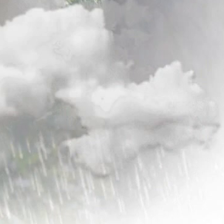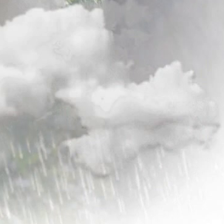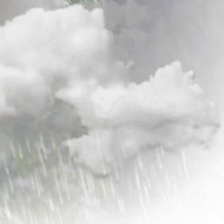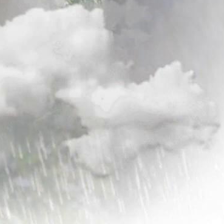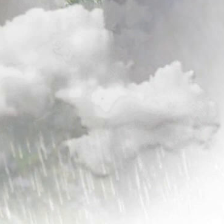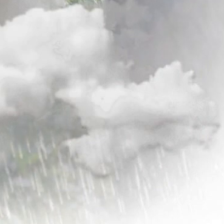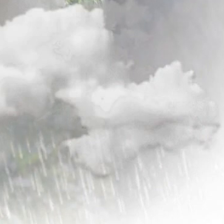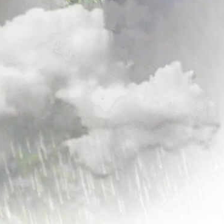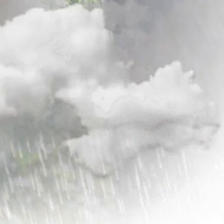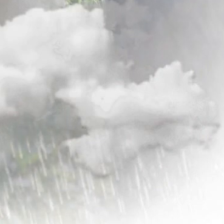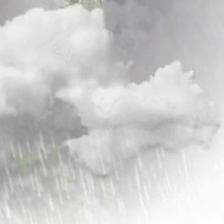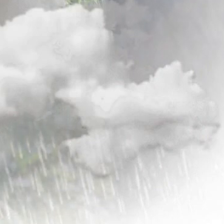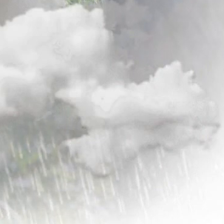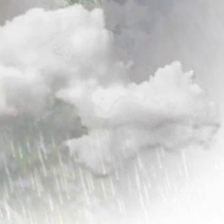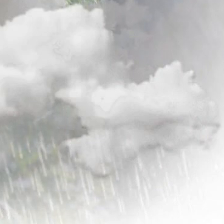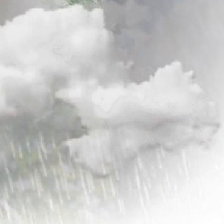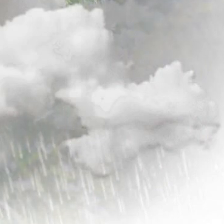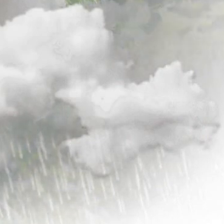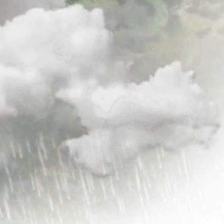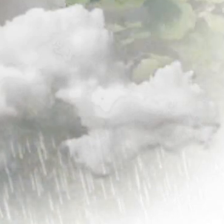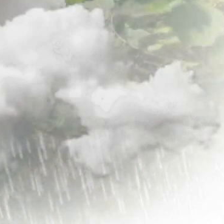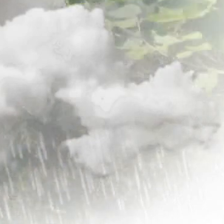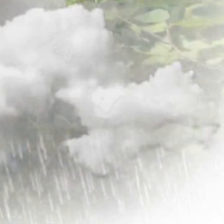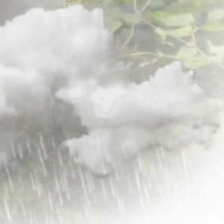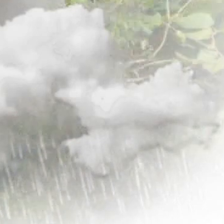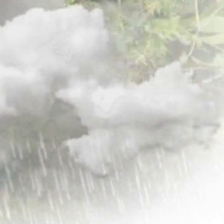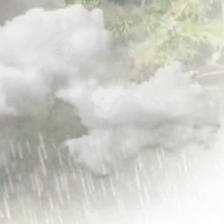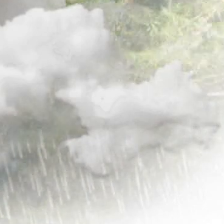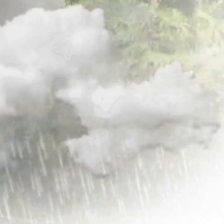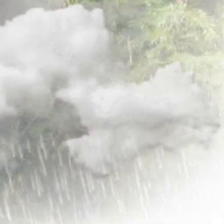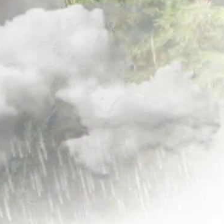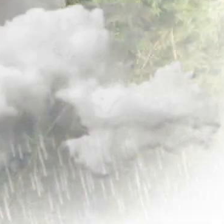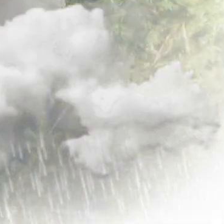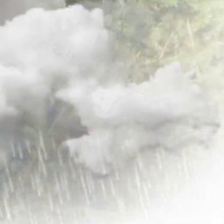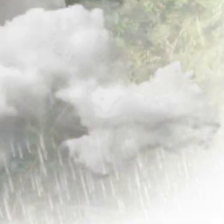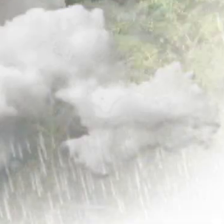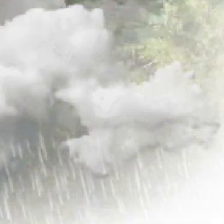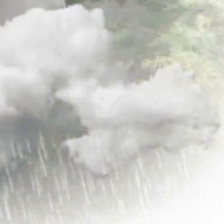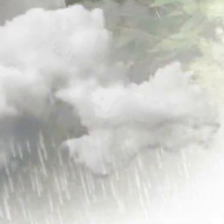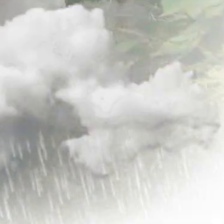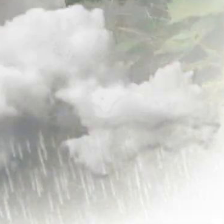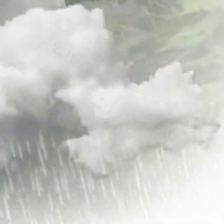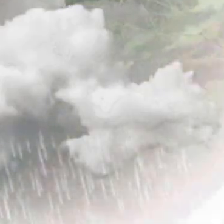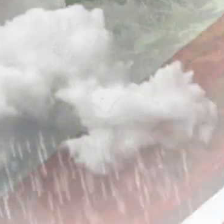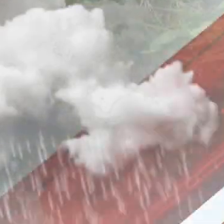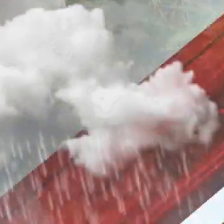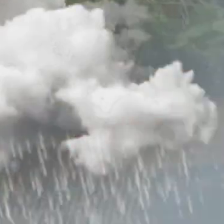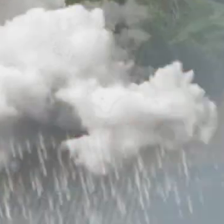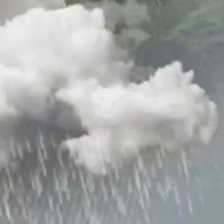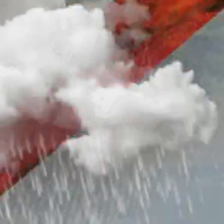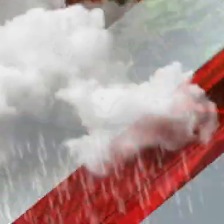воблачнасць, невялікі дождж, вецер паўднёва-заходні 4-9 метраў за секунду. У Астраўцы і